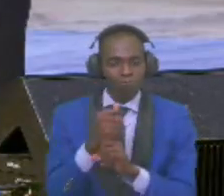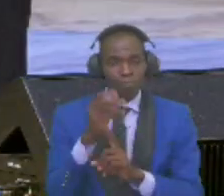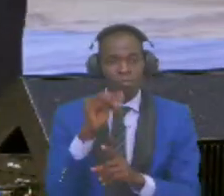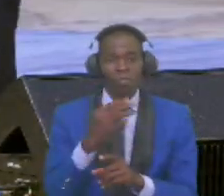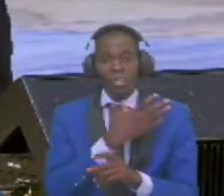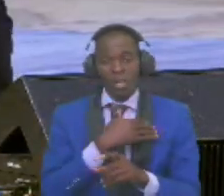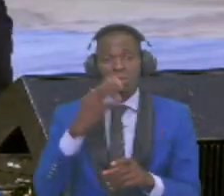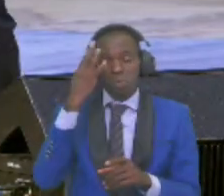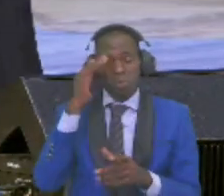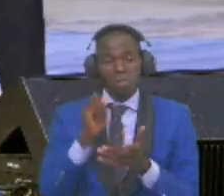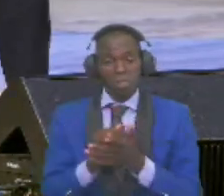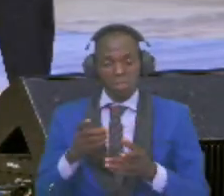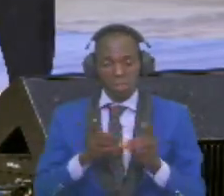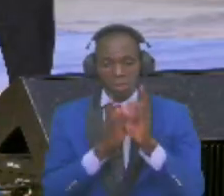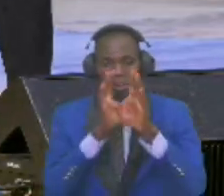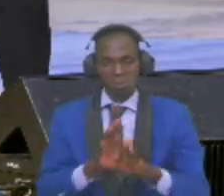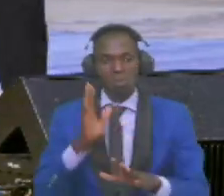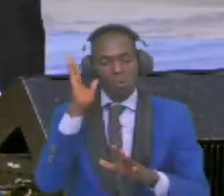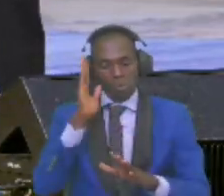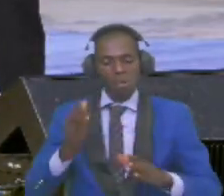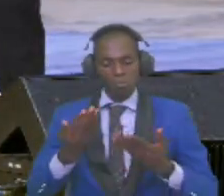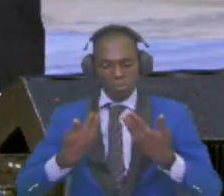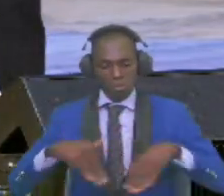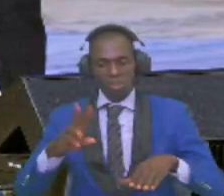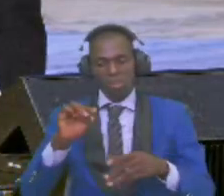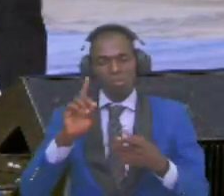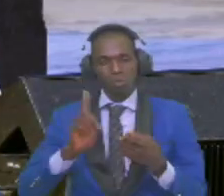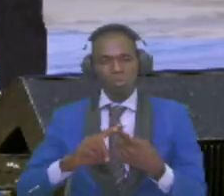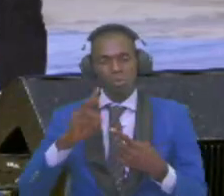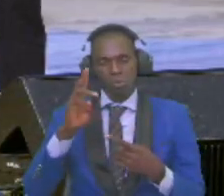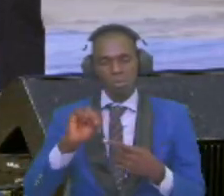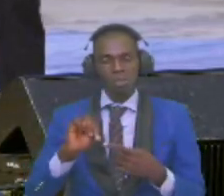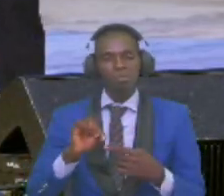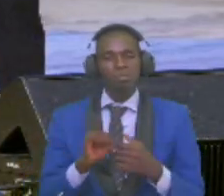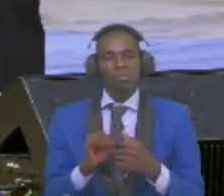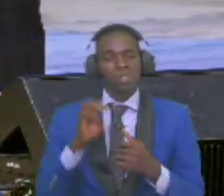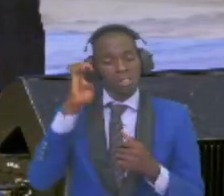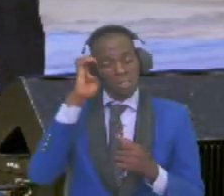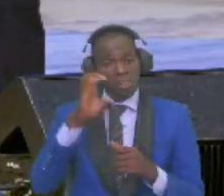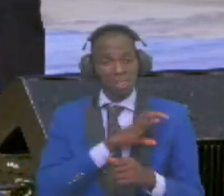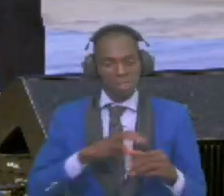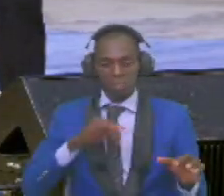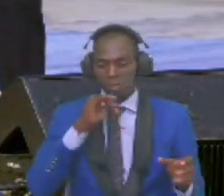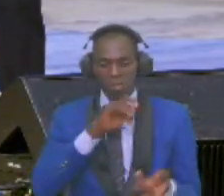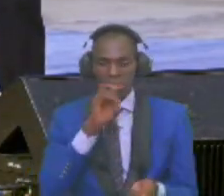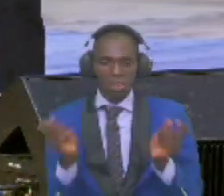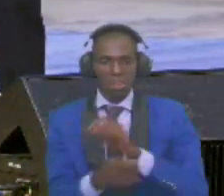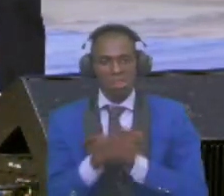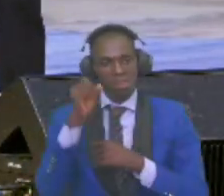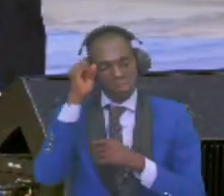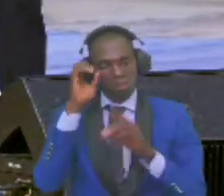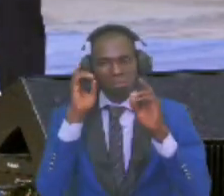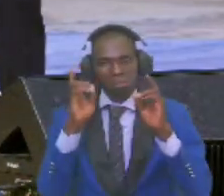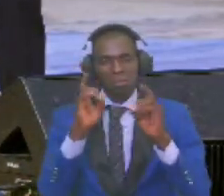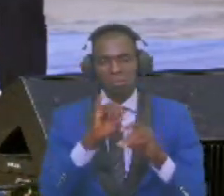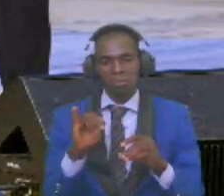avait même des disciples ismaïly cela même qui l'avait même un disciple qui va le trahir